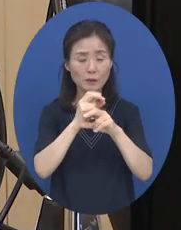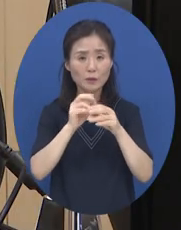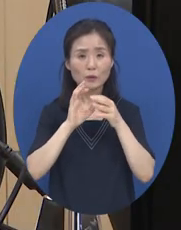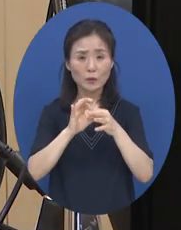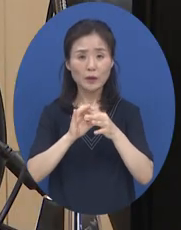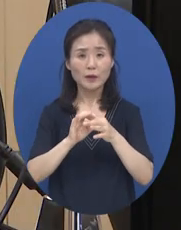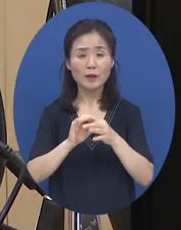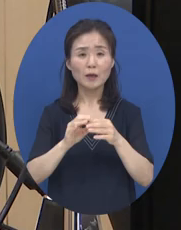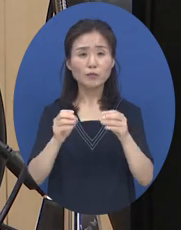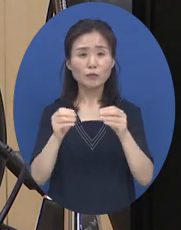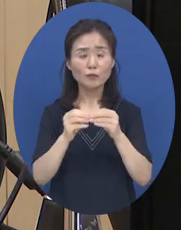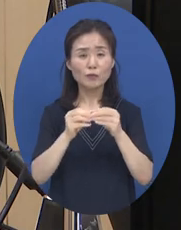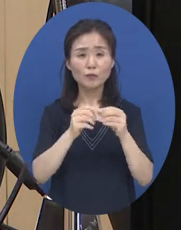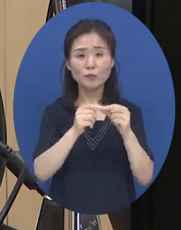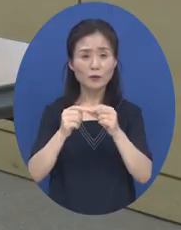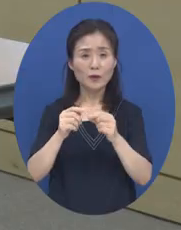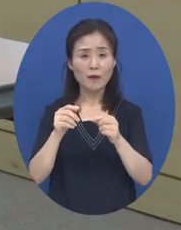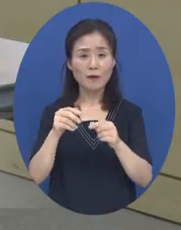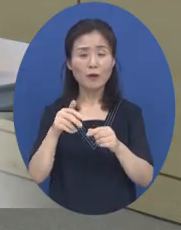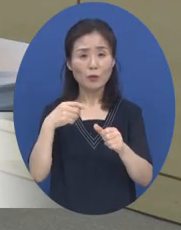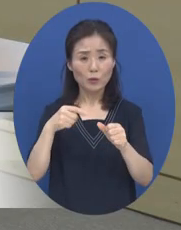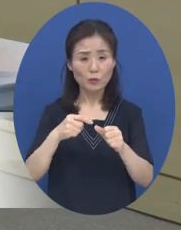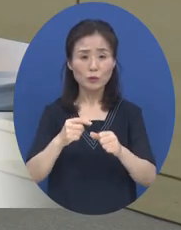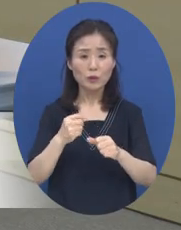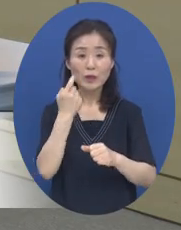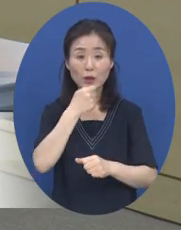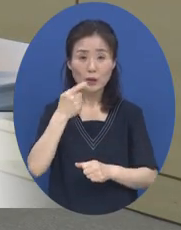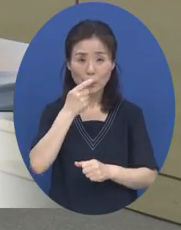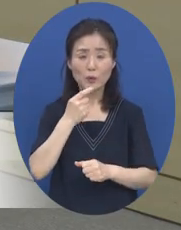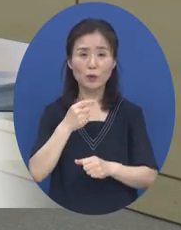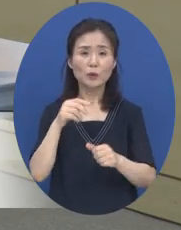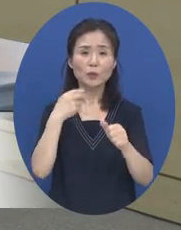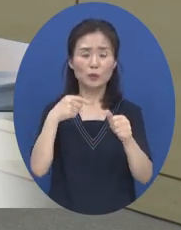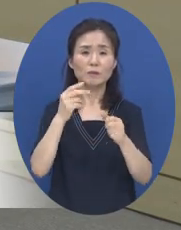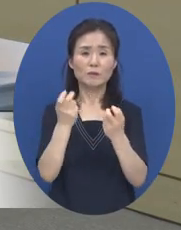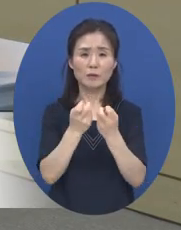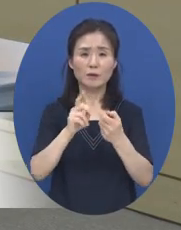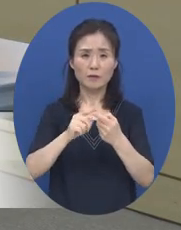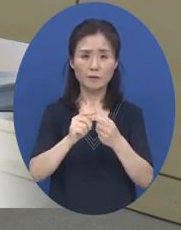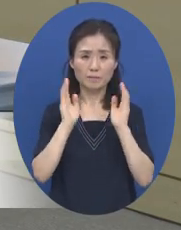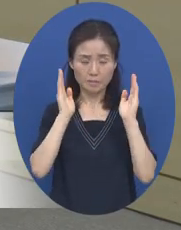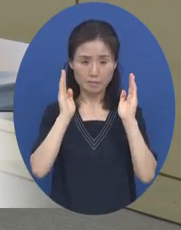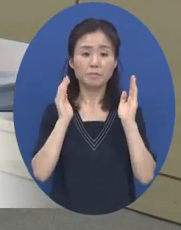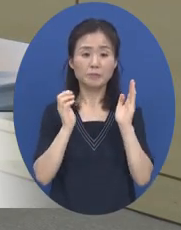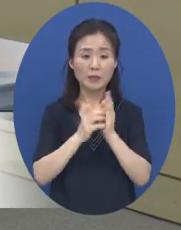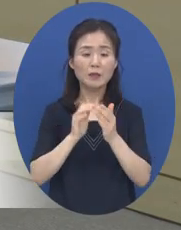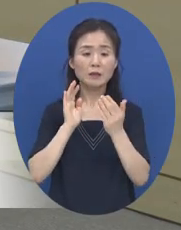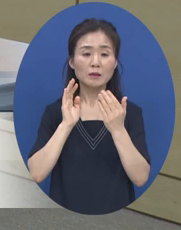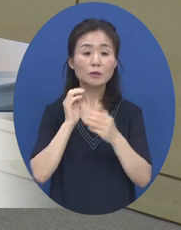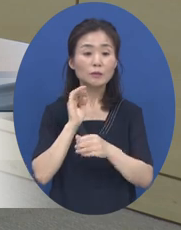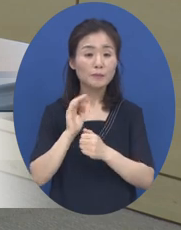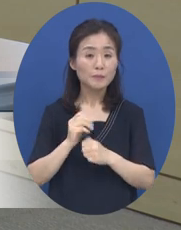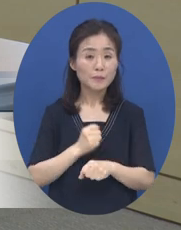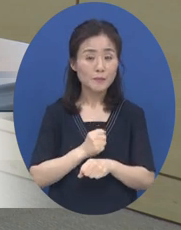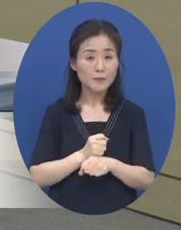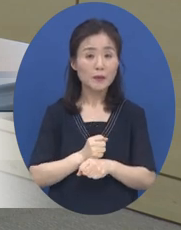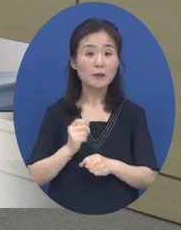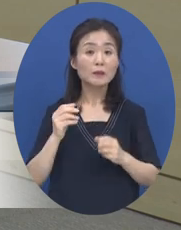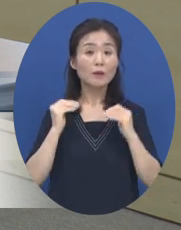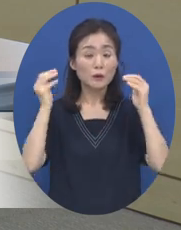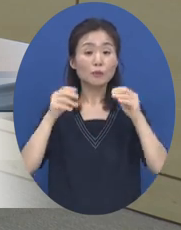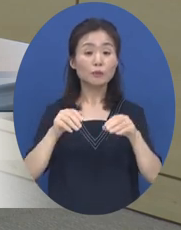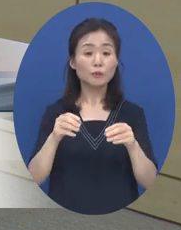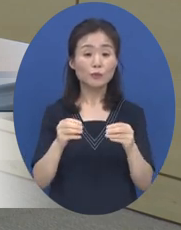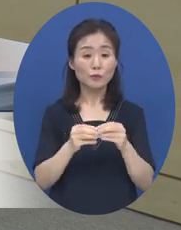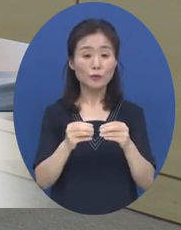교수법 등의 과목을 수강합니다. 그 성인 문해 교육에 대한 그 관심도 굉장히 많으시고